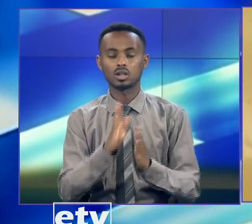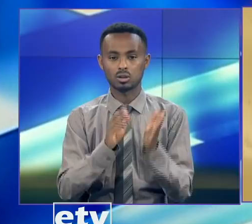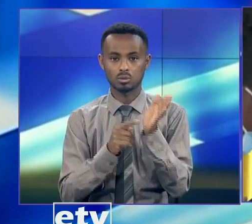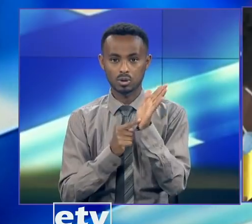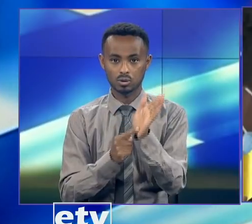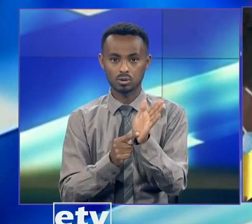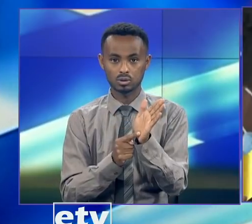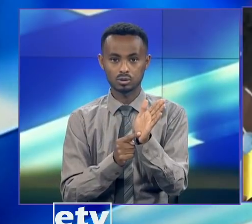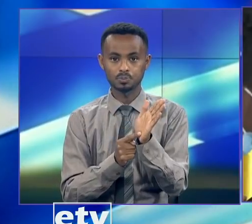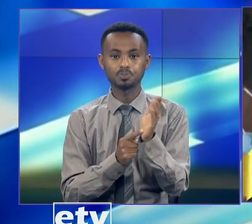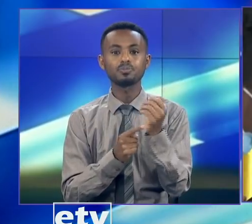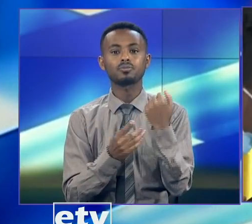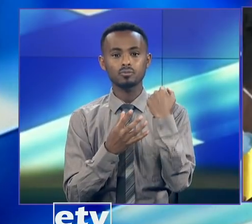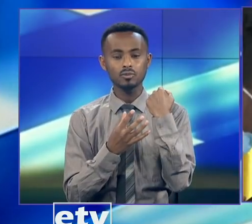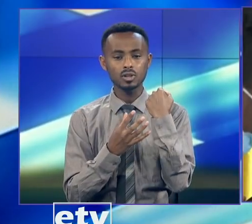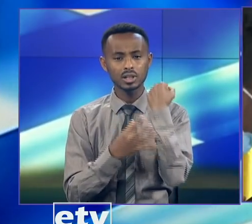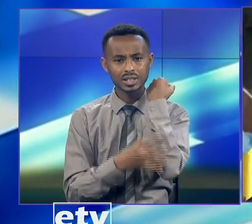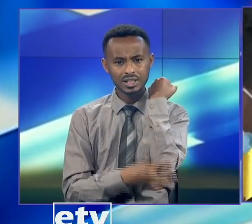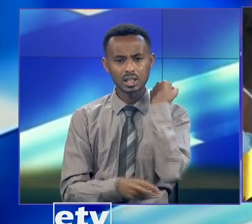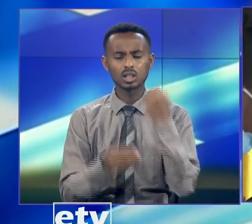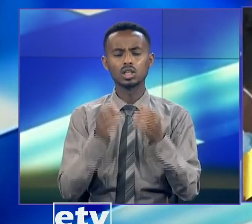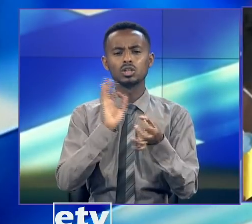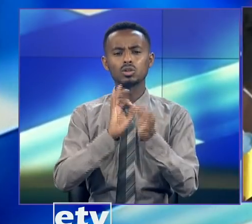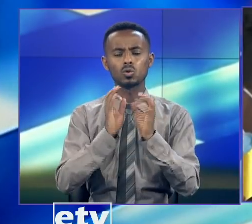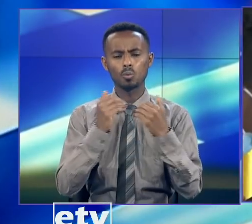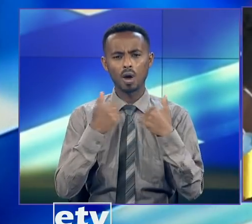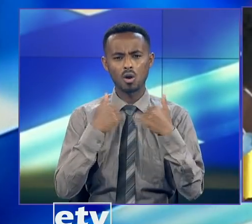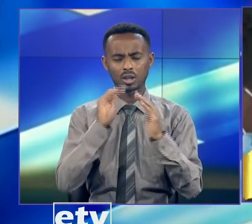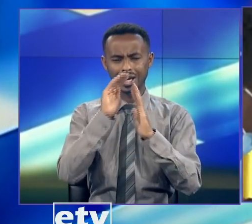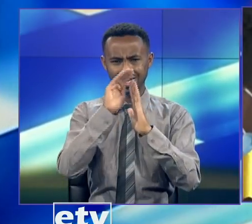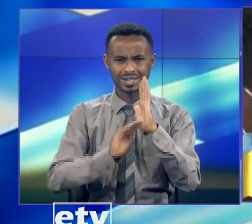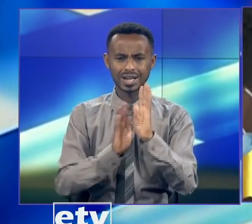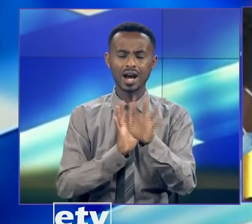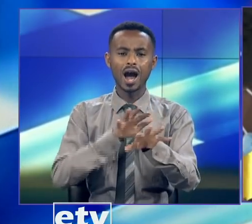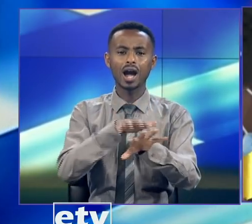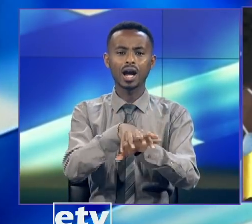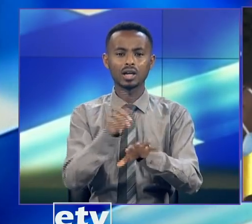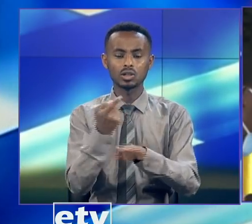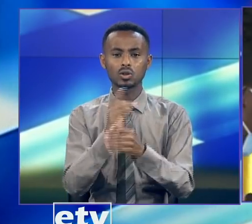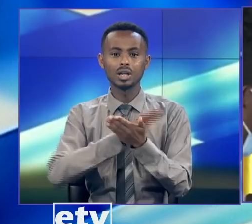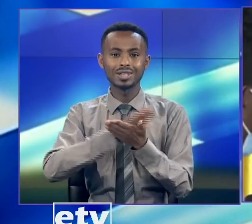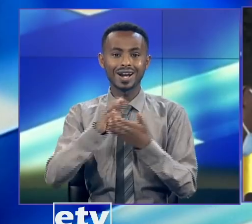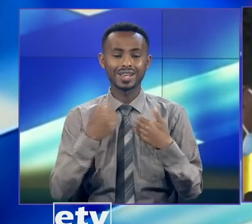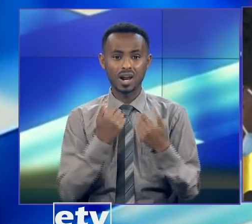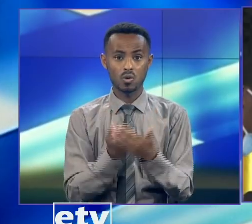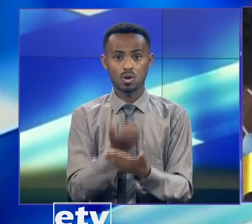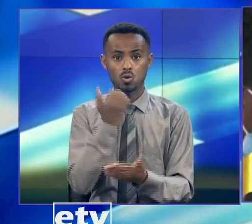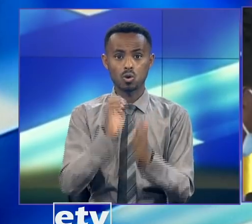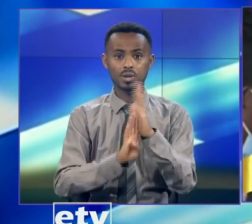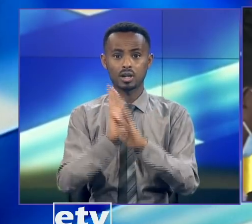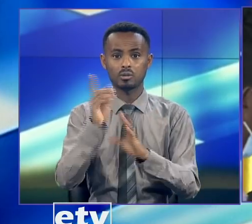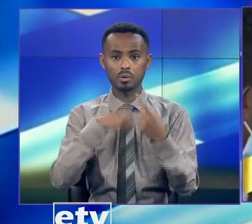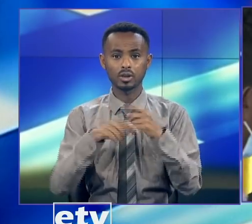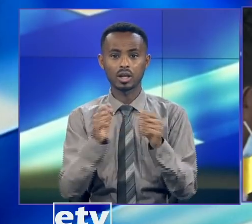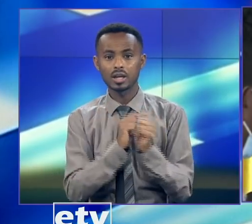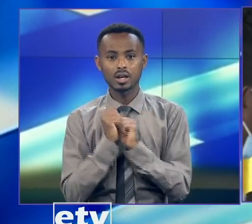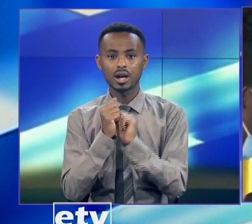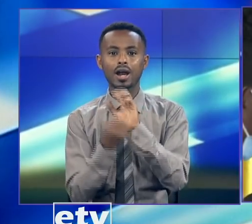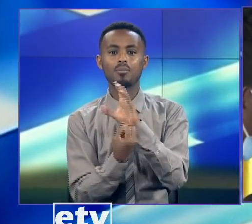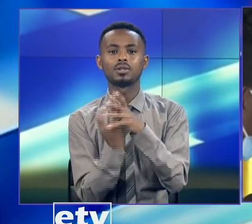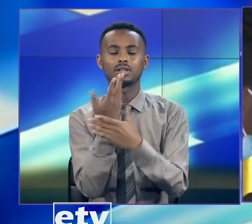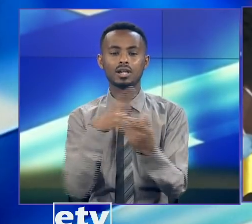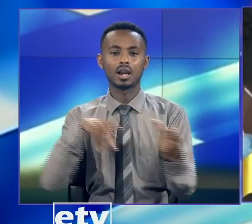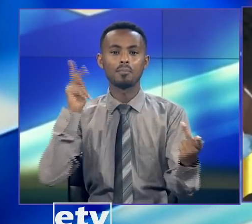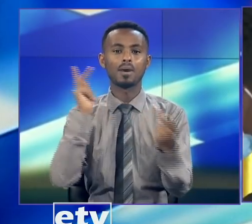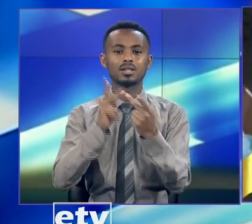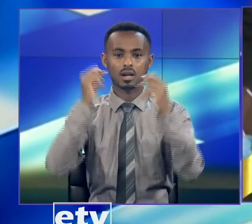በመጠቆም ድህነትን ትርጉም ባለው ሁኔታ ቀንሳ አካታች የሆነ ጥራት ያለው የኢኮኖሚ እድገት በማምጣት የጋራ ብልጽግናን